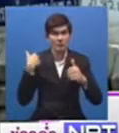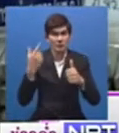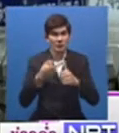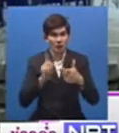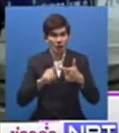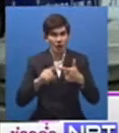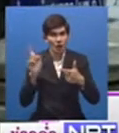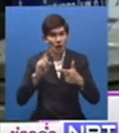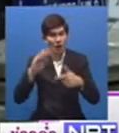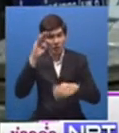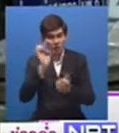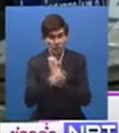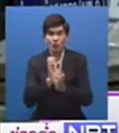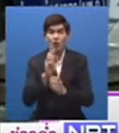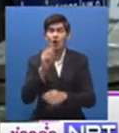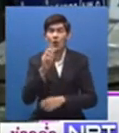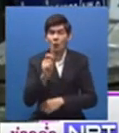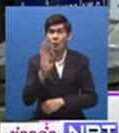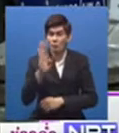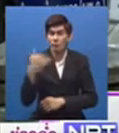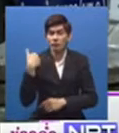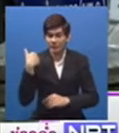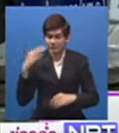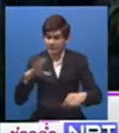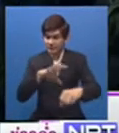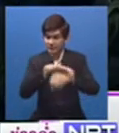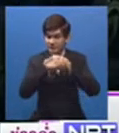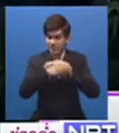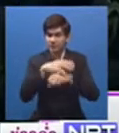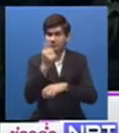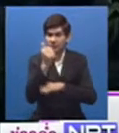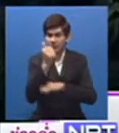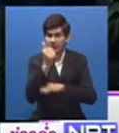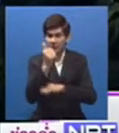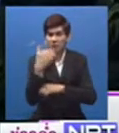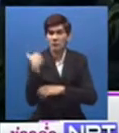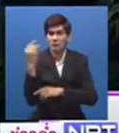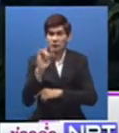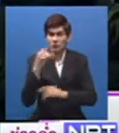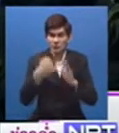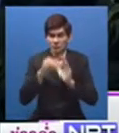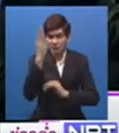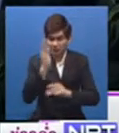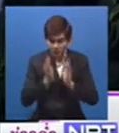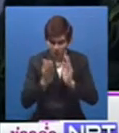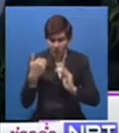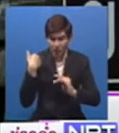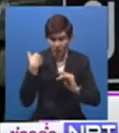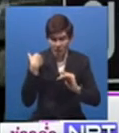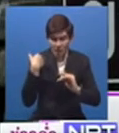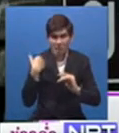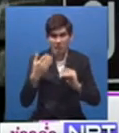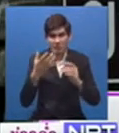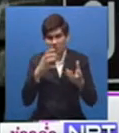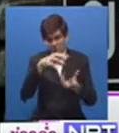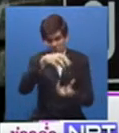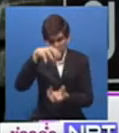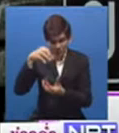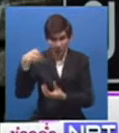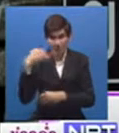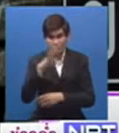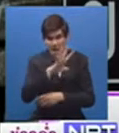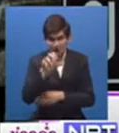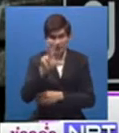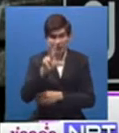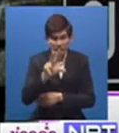22อุบลราชธานีพร้อมเจ้าหน้าที่ที่เกี่ยวข้องจับกุมได้พร้อมของกลางกัญชาอัดแท่งจำนวน 4 193แท่งเฮโรอีน